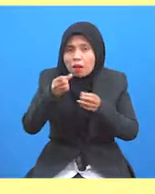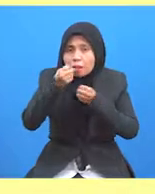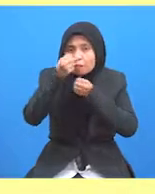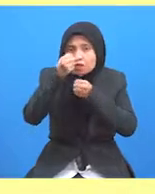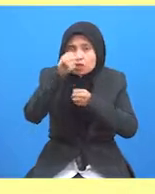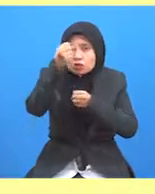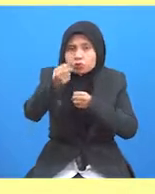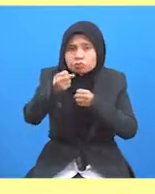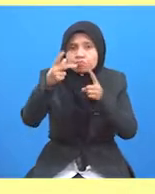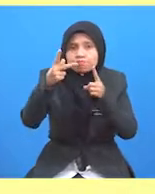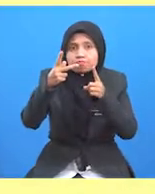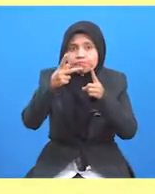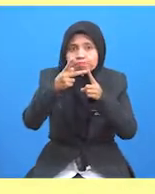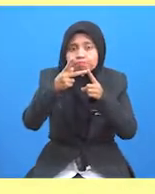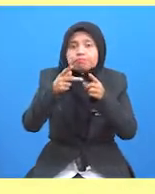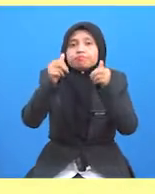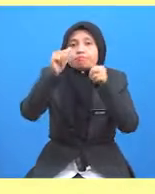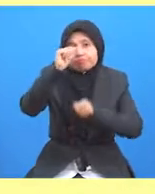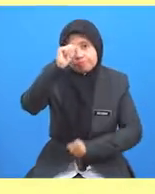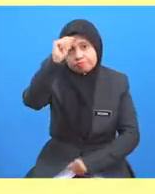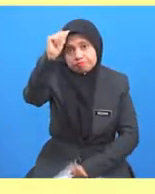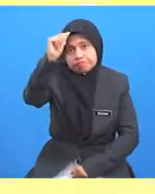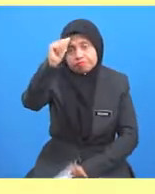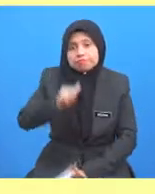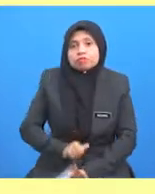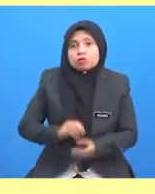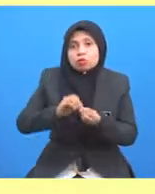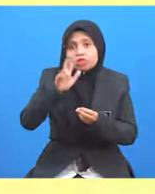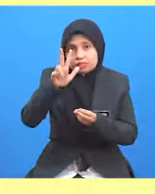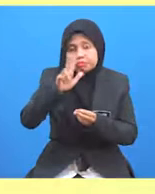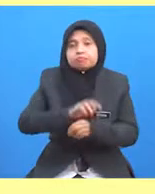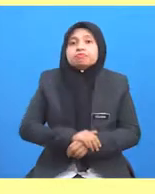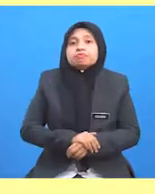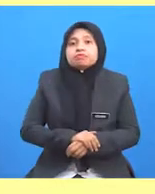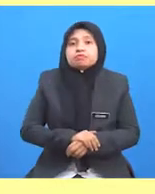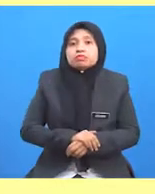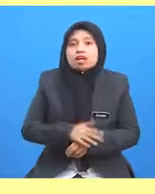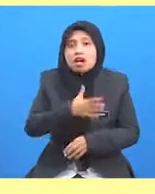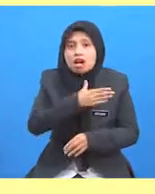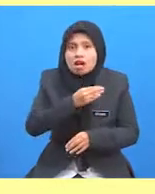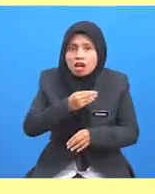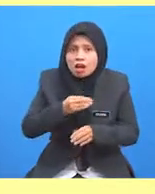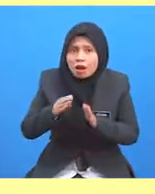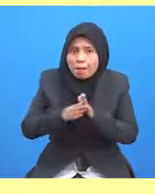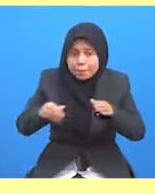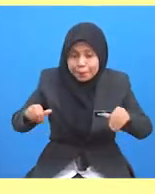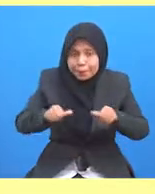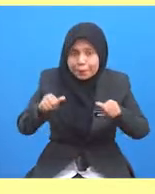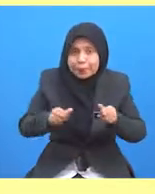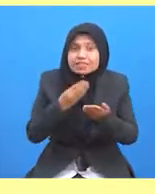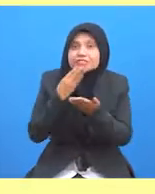amila saliha, dan beramal salih. Wa qala